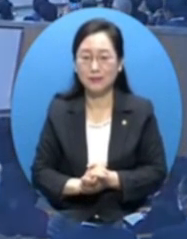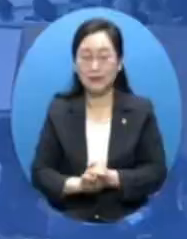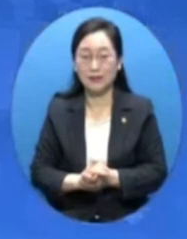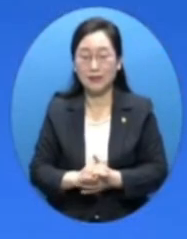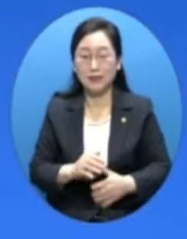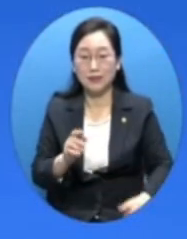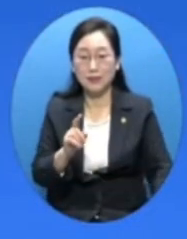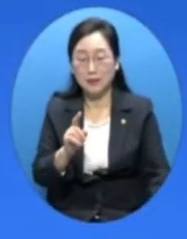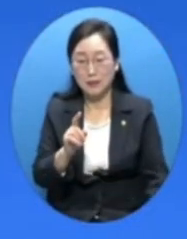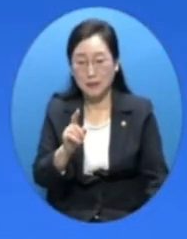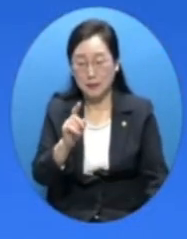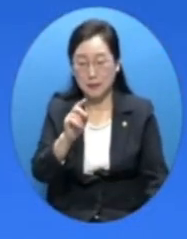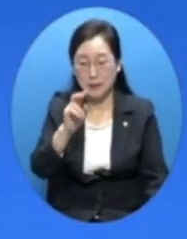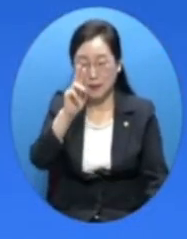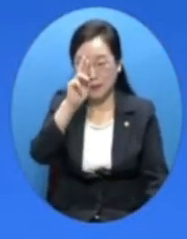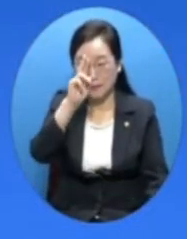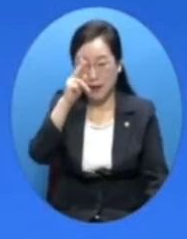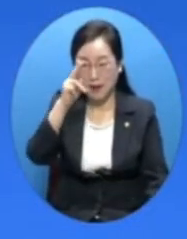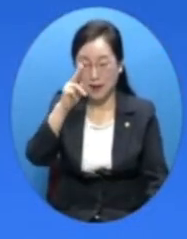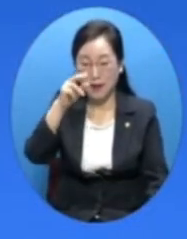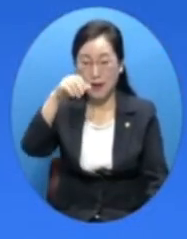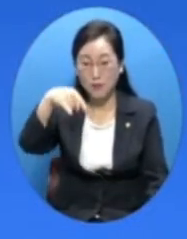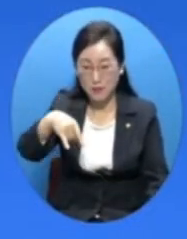박위라고 하는 독실한 크리스찬